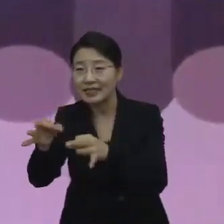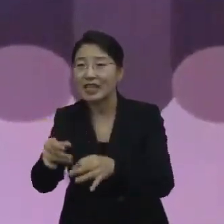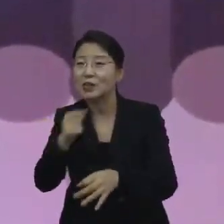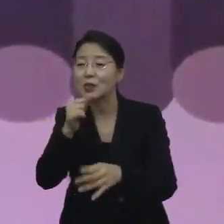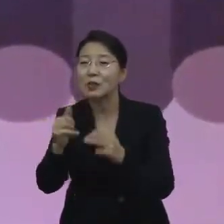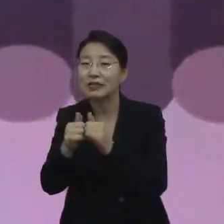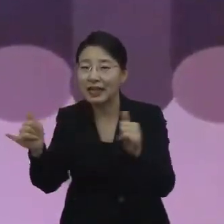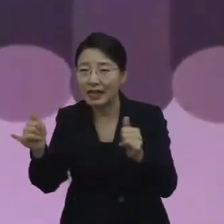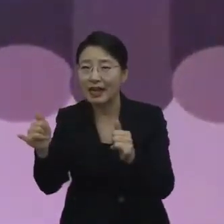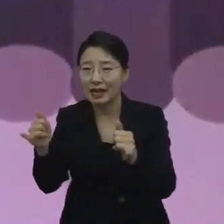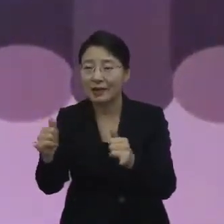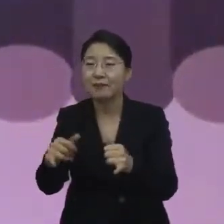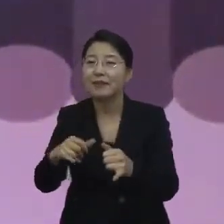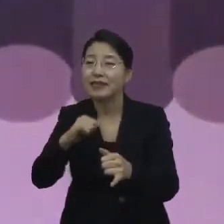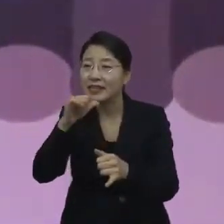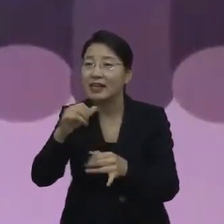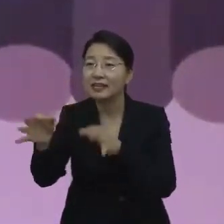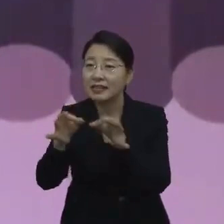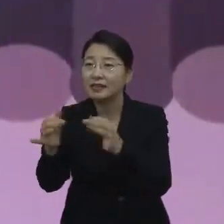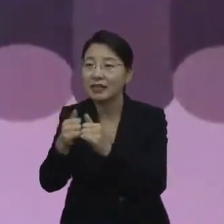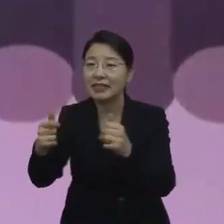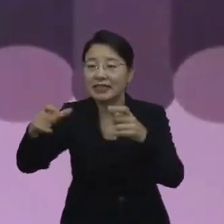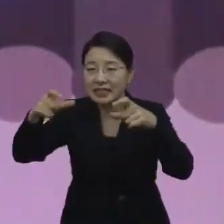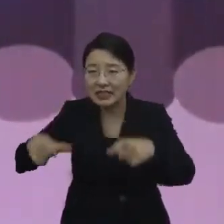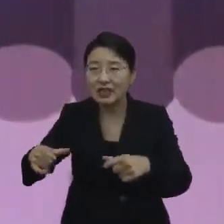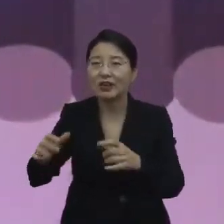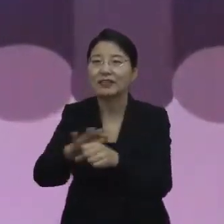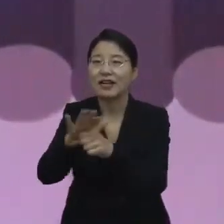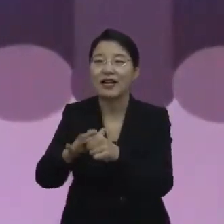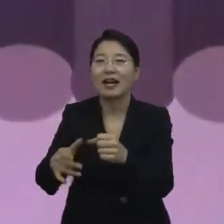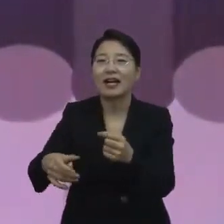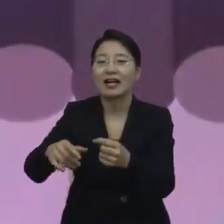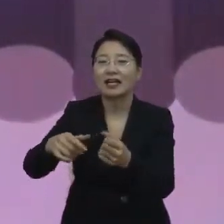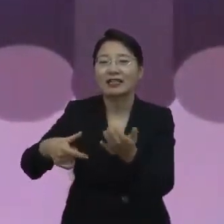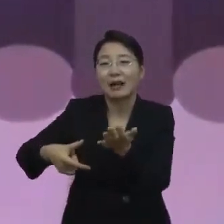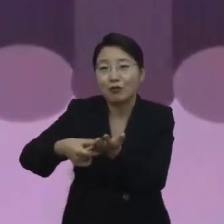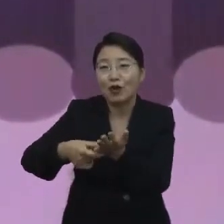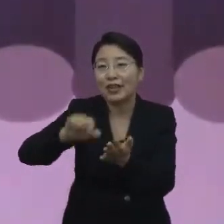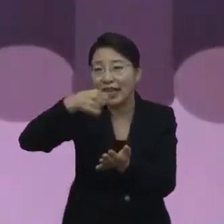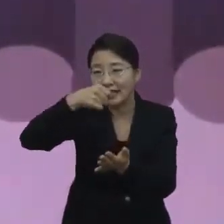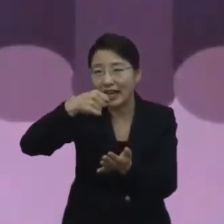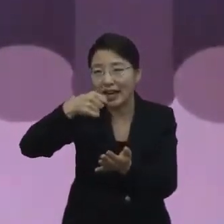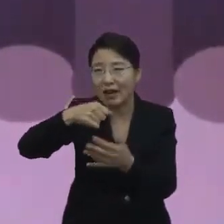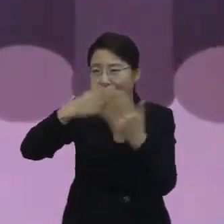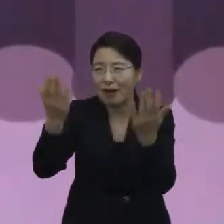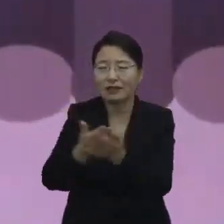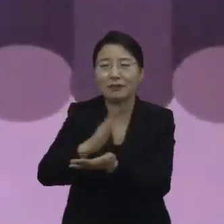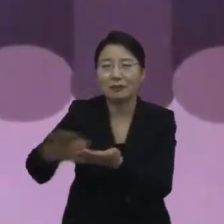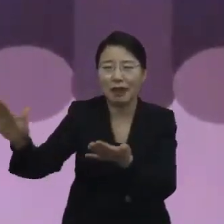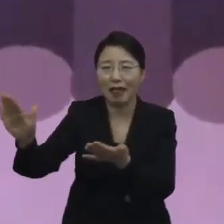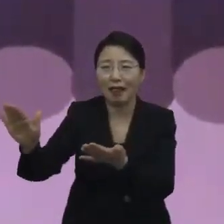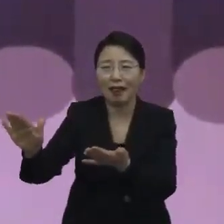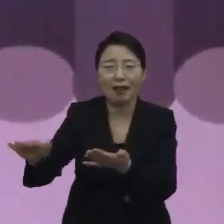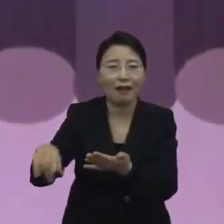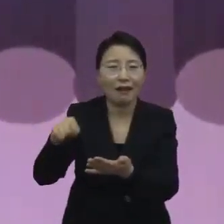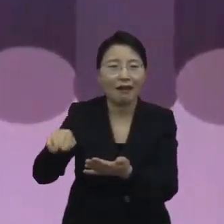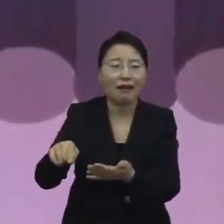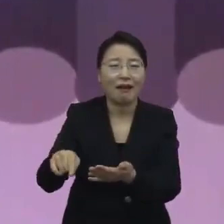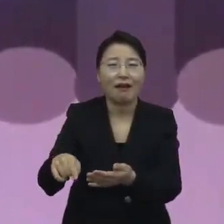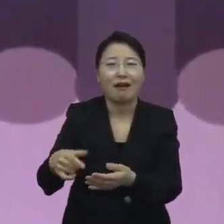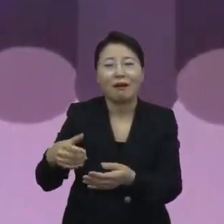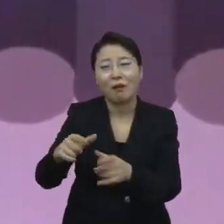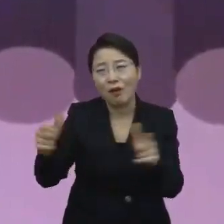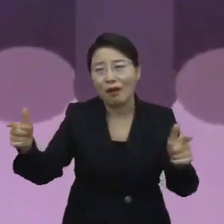위한 지역사랑 상품권 예산 전액삭감, 뭐 임대 공공주택 예산 전액삭감 등을